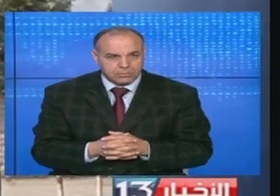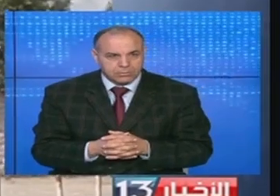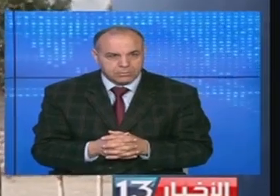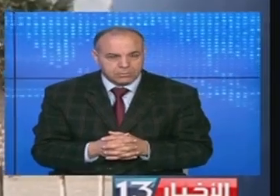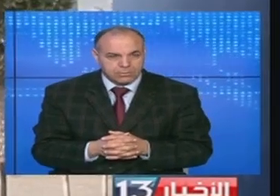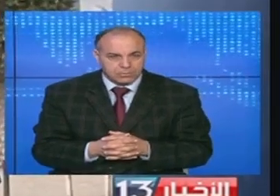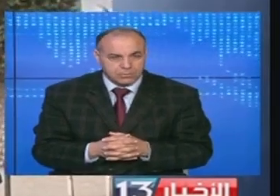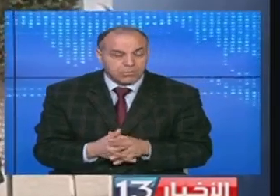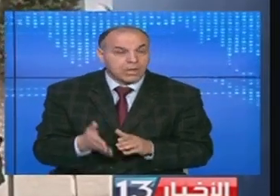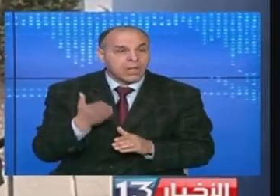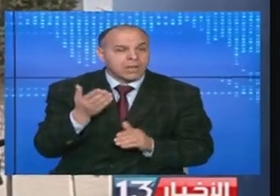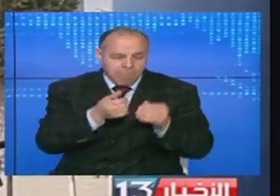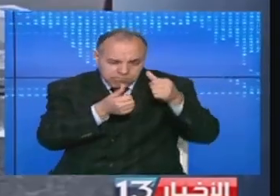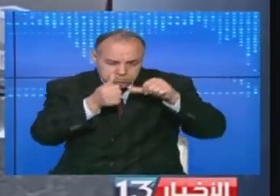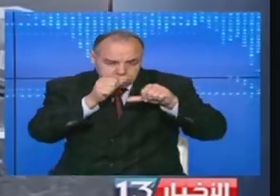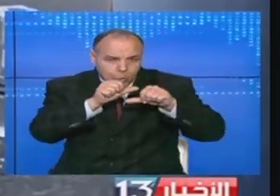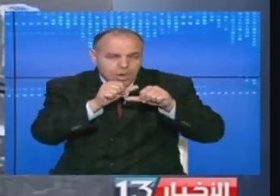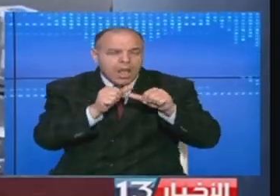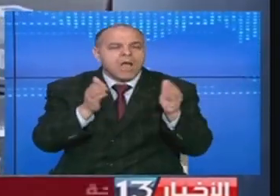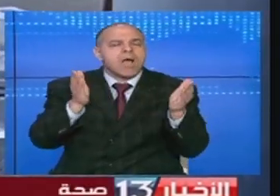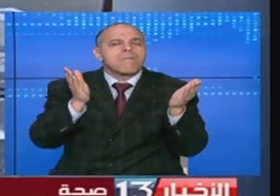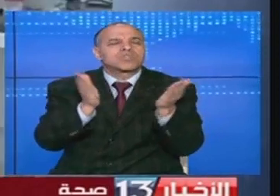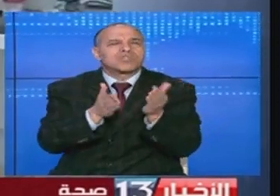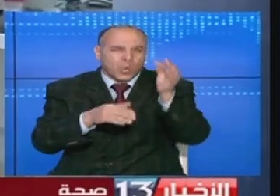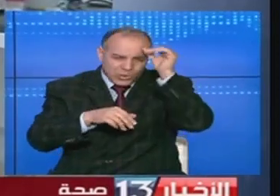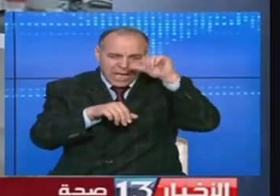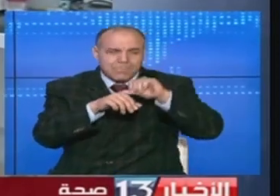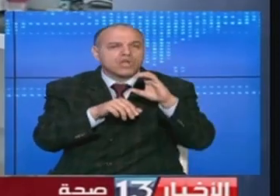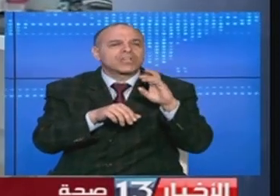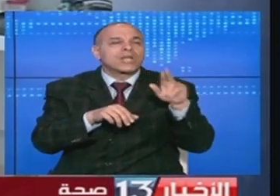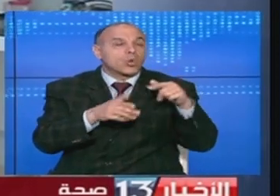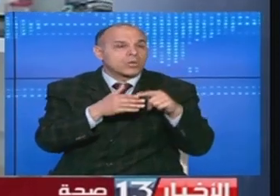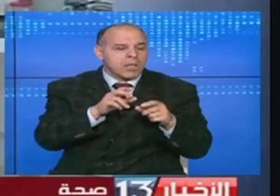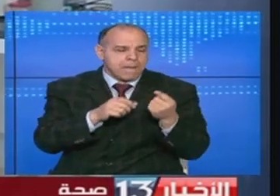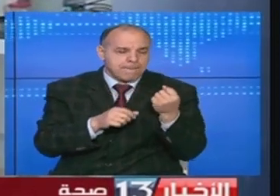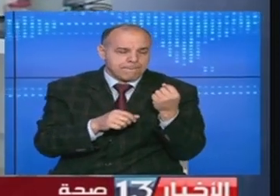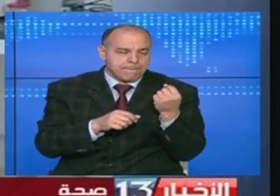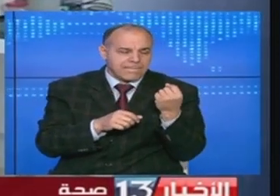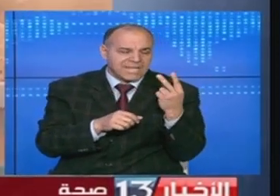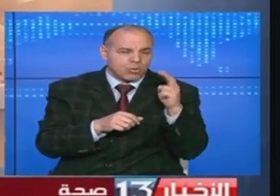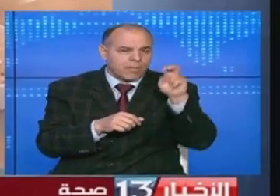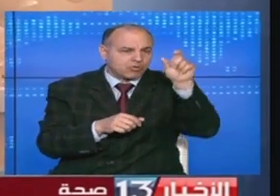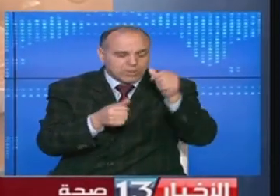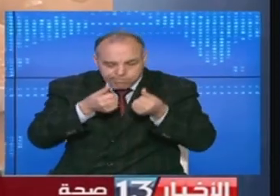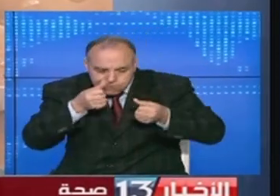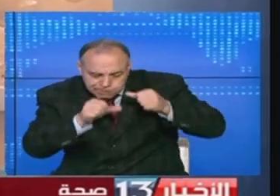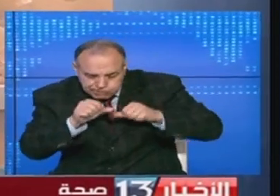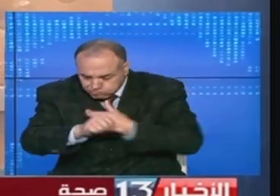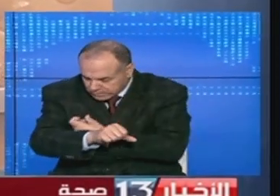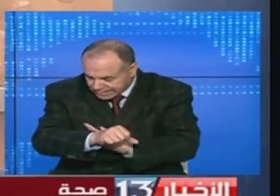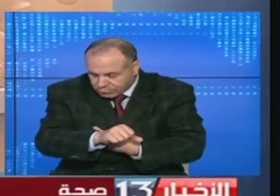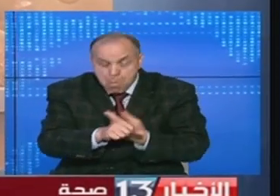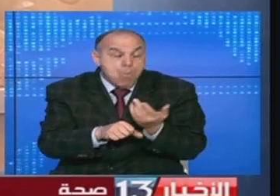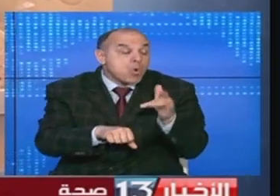لهذا المخبر المرشح بمستشفى شارل نيكول تم اجراء اكثر من مائتين واربعين تحليلا في حلقه